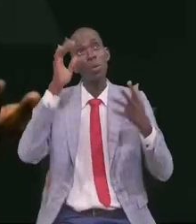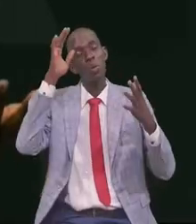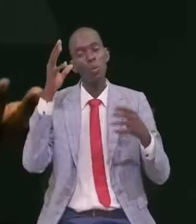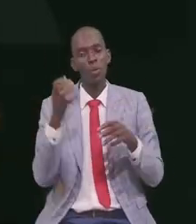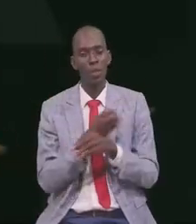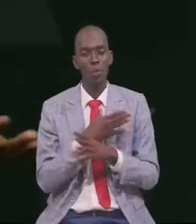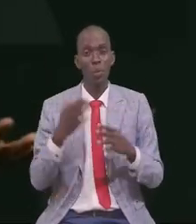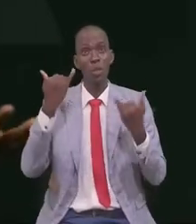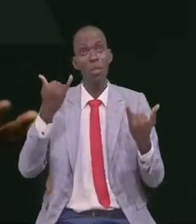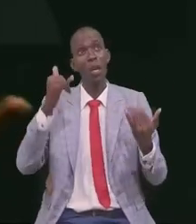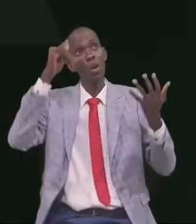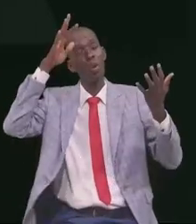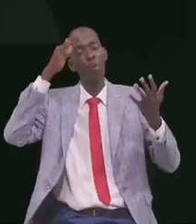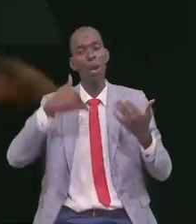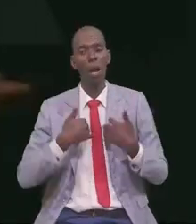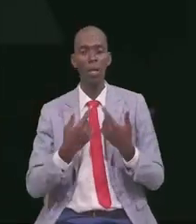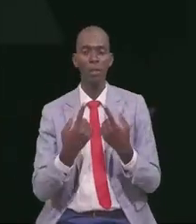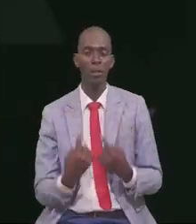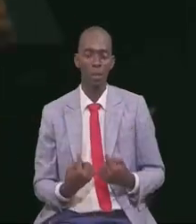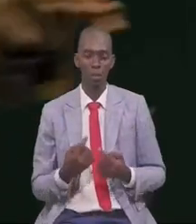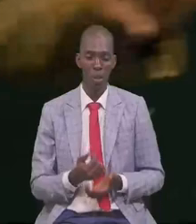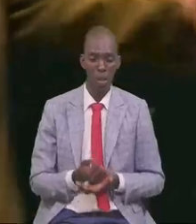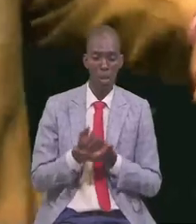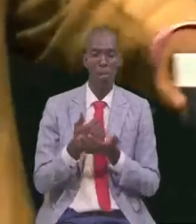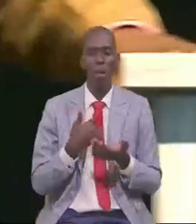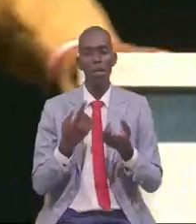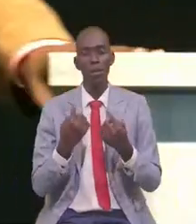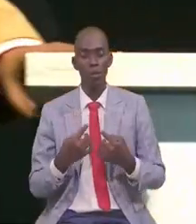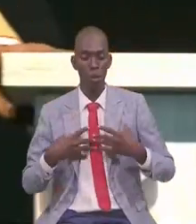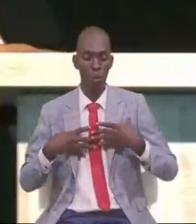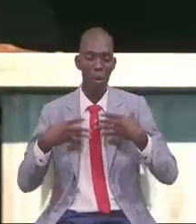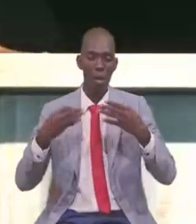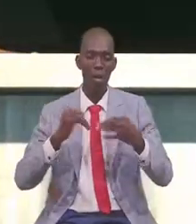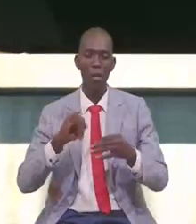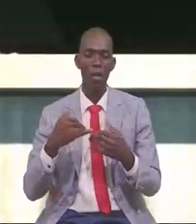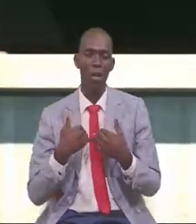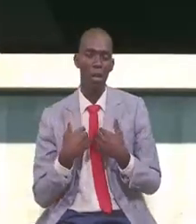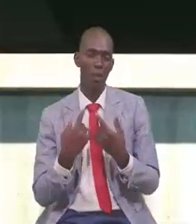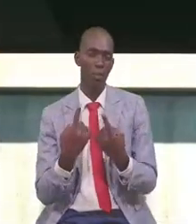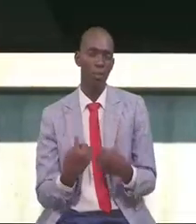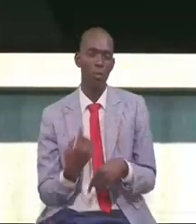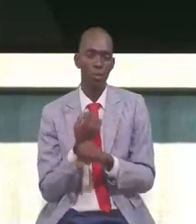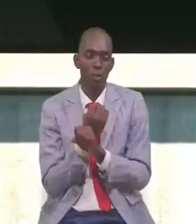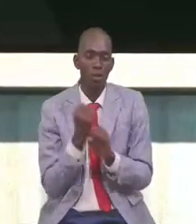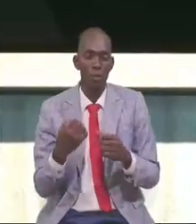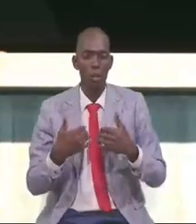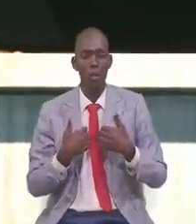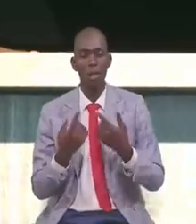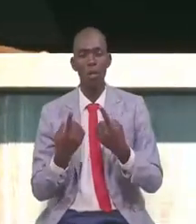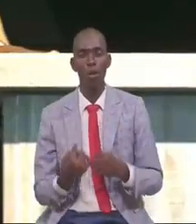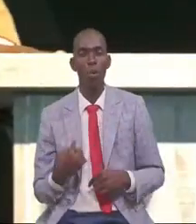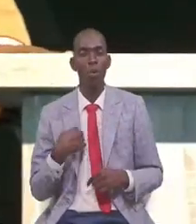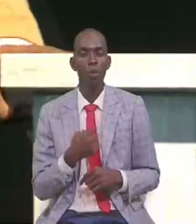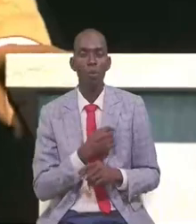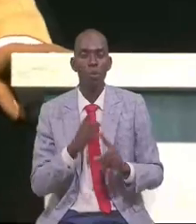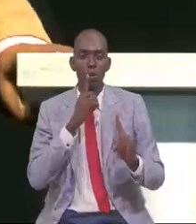revenu, la santé est venue, la guérison est venue, le salut est venu. Et nous parlons du Jésus qui l'a